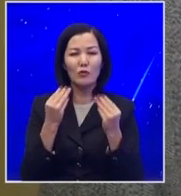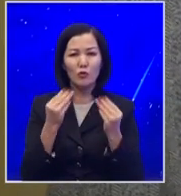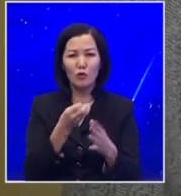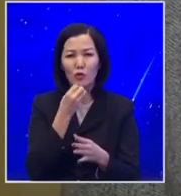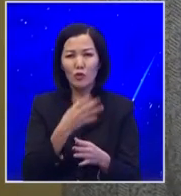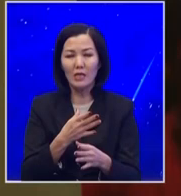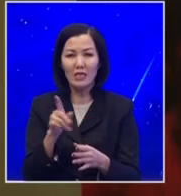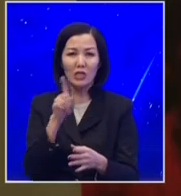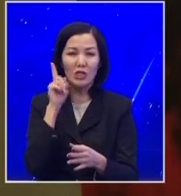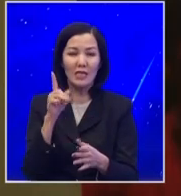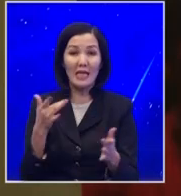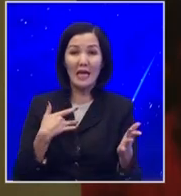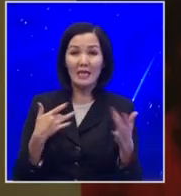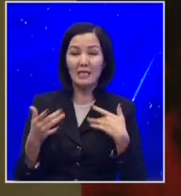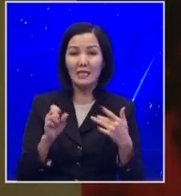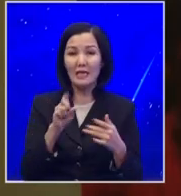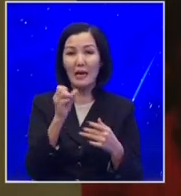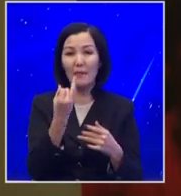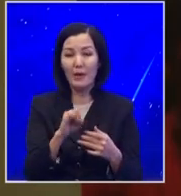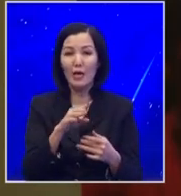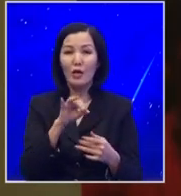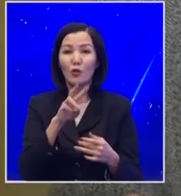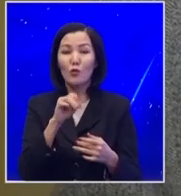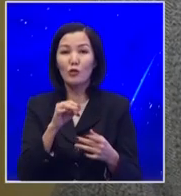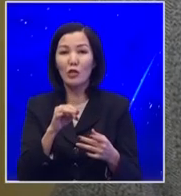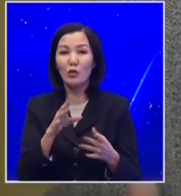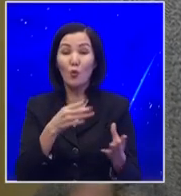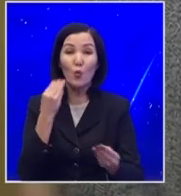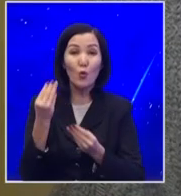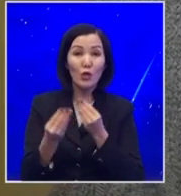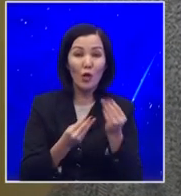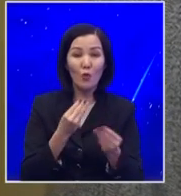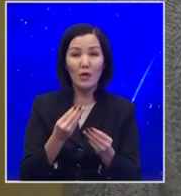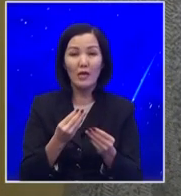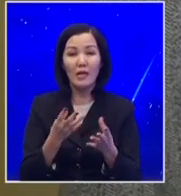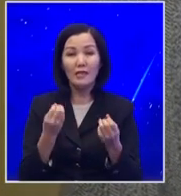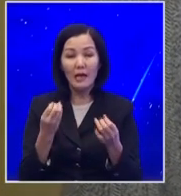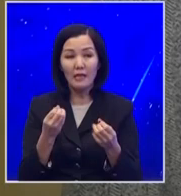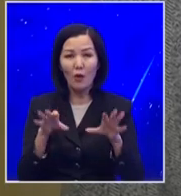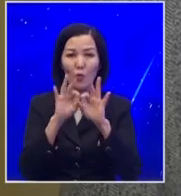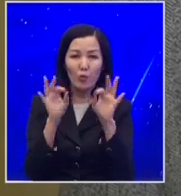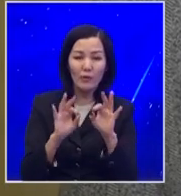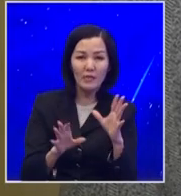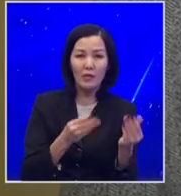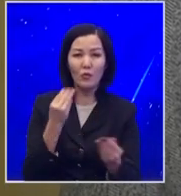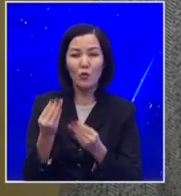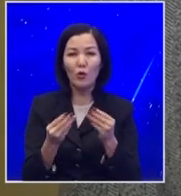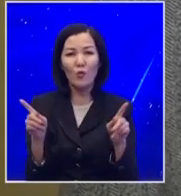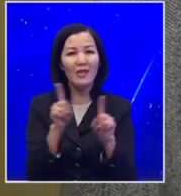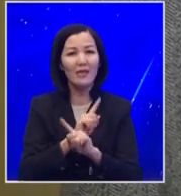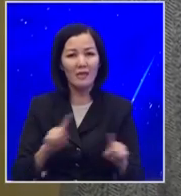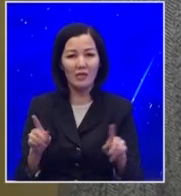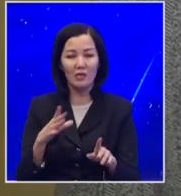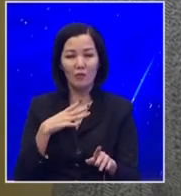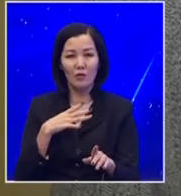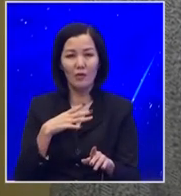жас әртістердің Абай ролына, Тоғжан ролына кіріп ойнауы, басқа қосымша рольдардың барлығы ерекше негіз